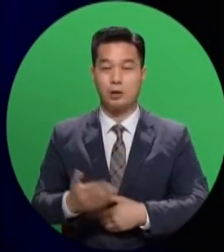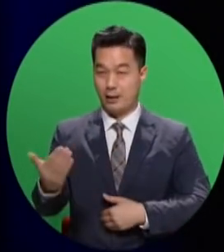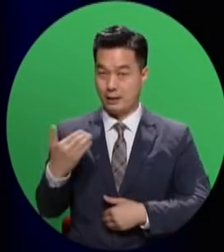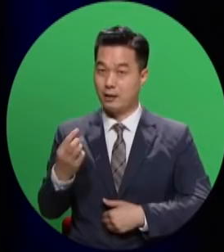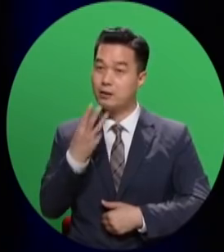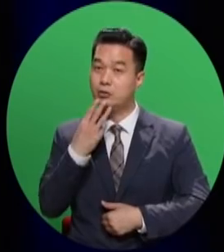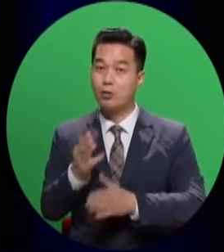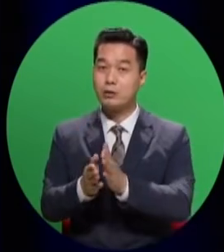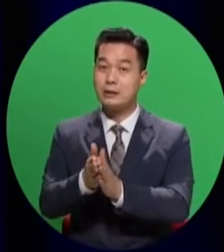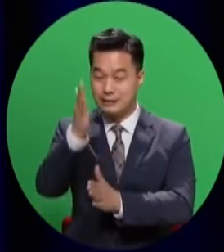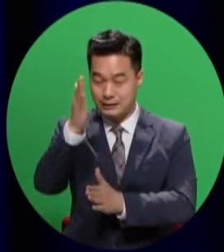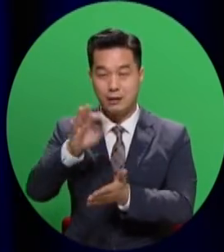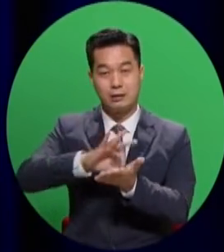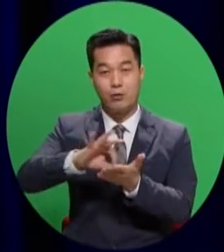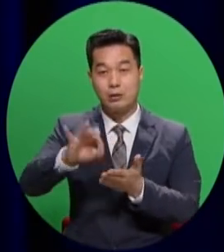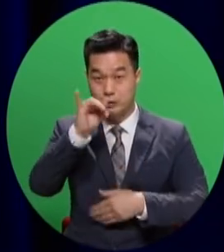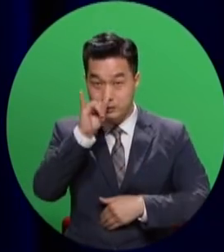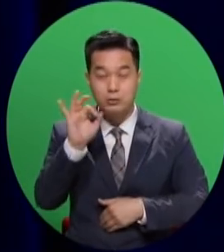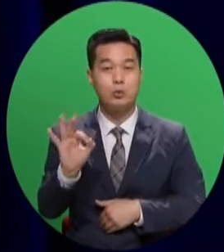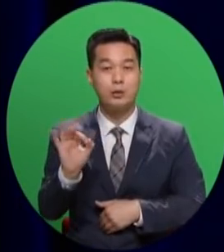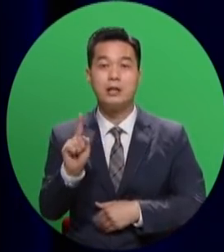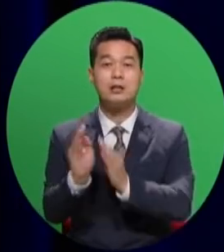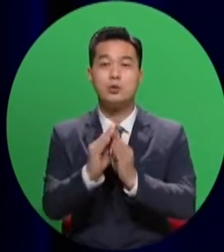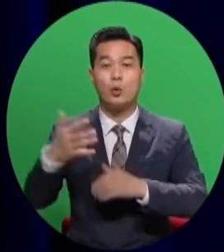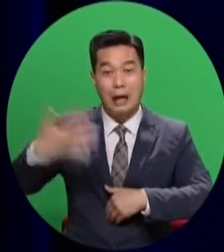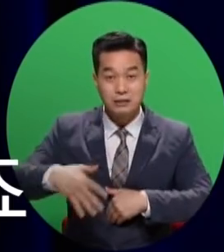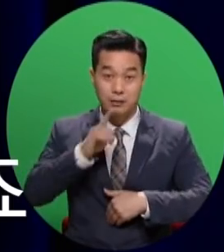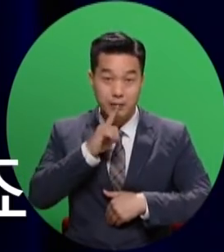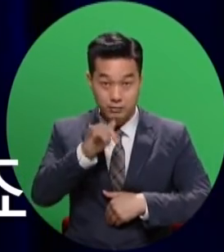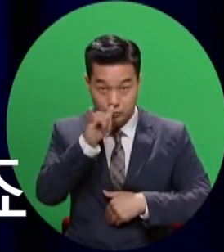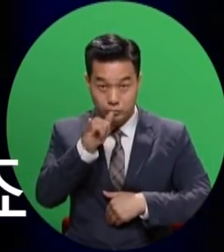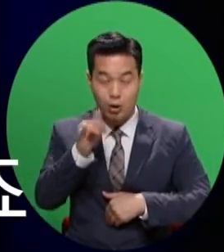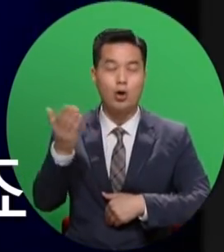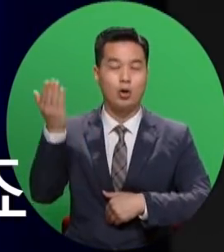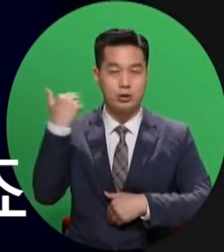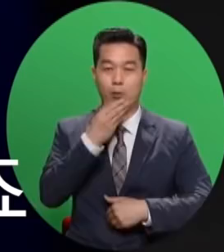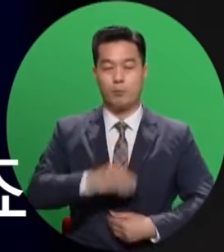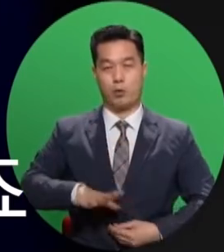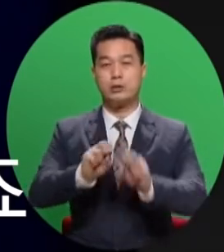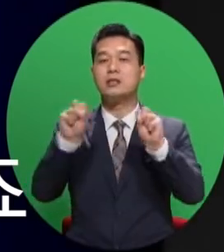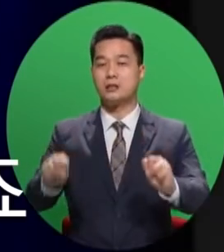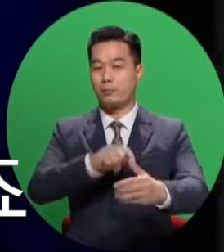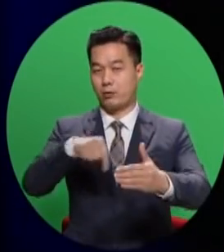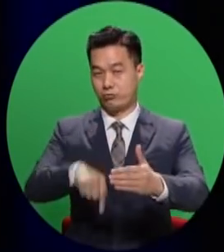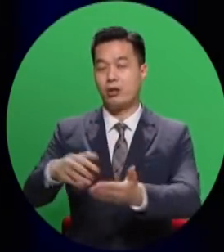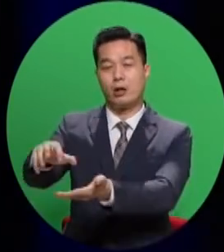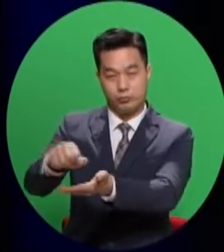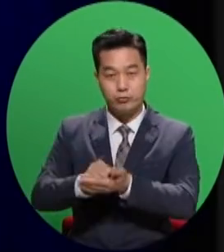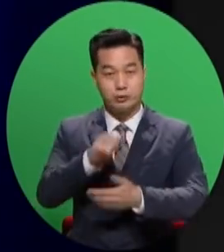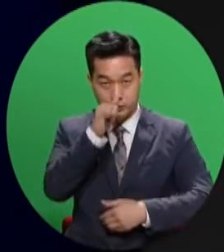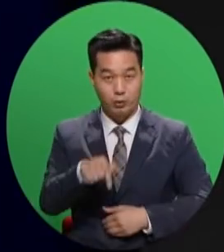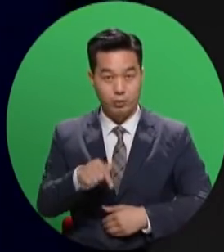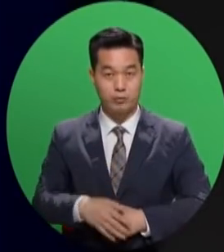서울시 서울시가 쓸 수 있는 돈이 1 저도 안된다고 5 기준을 배출 시스템 중에 내려오는 게 있죠 기존의